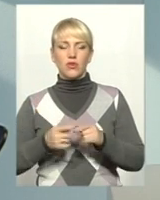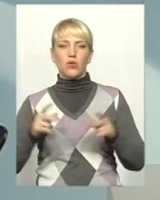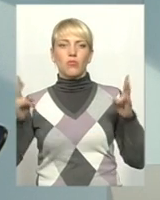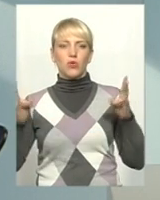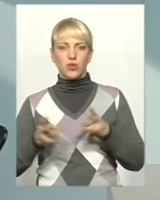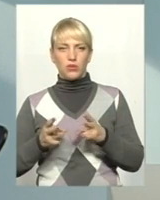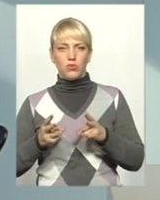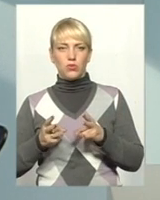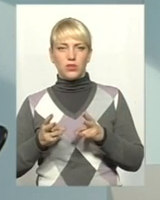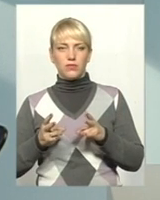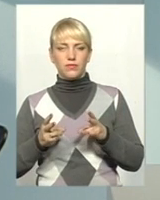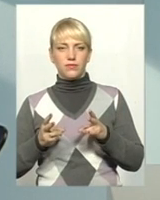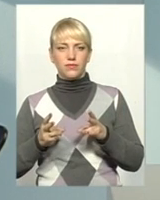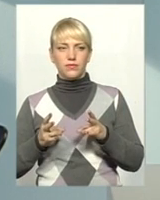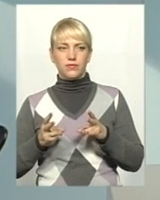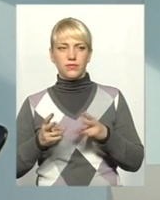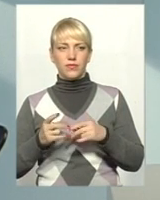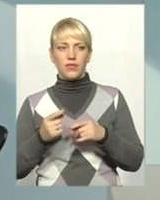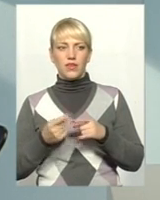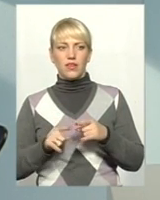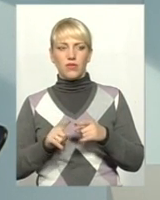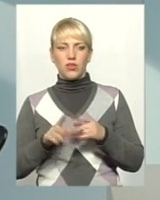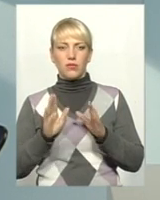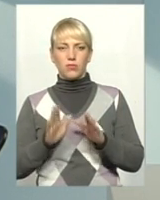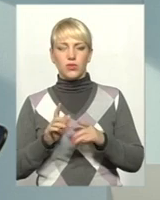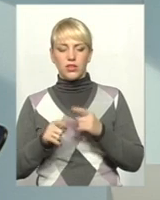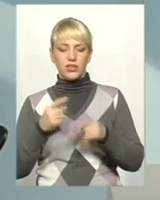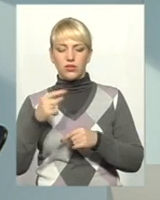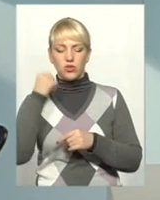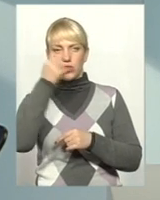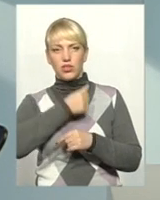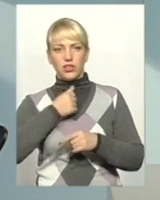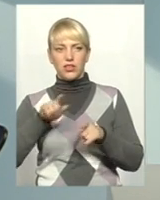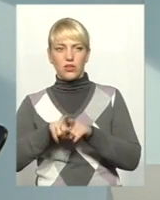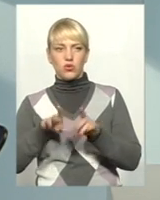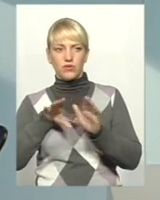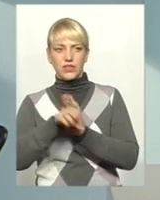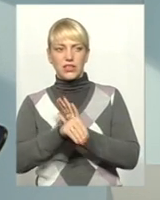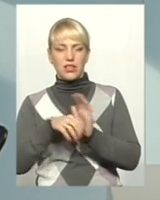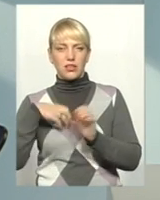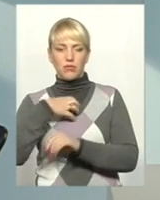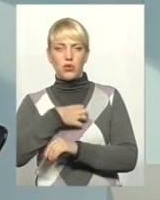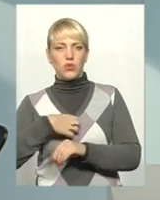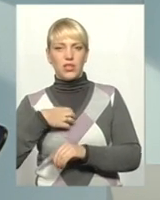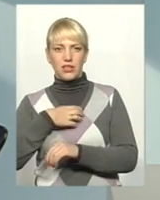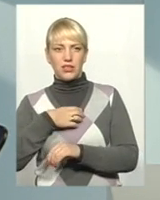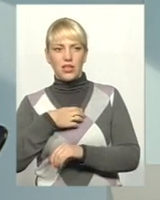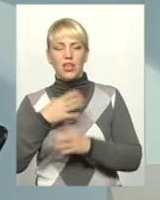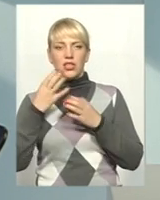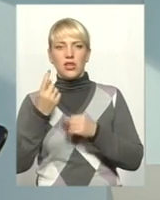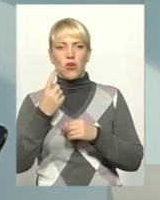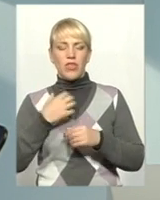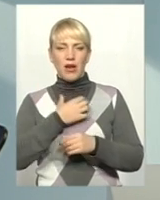потребує, і вона буде на слідуючий рік також в складі якби пріоритетна. Ще одна